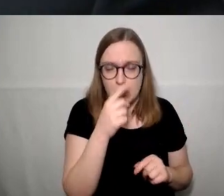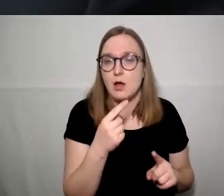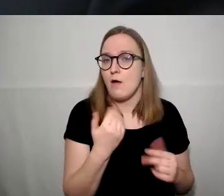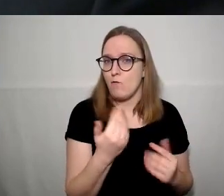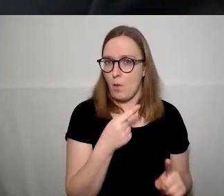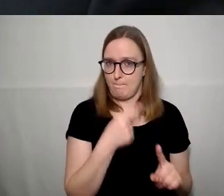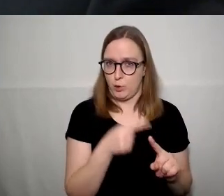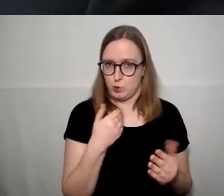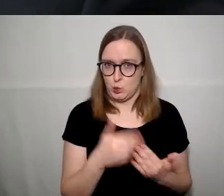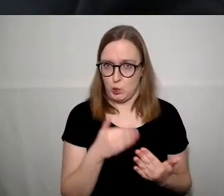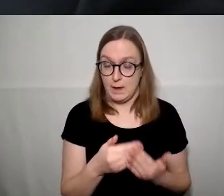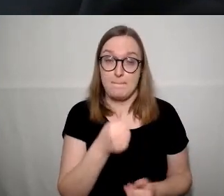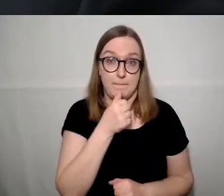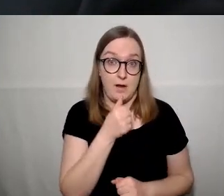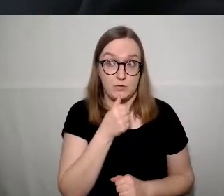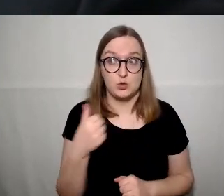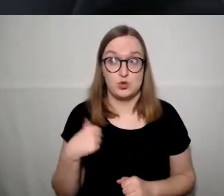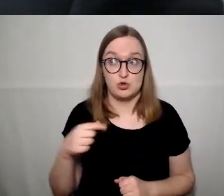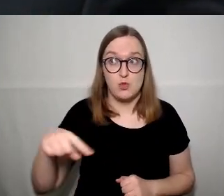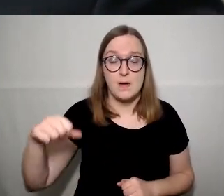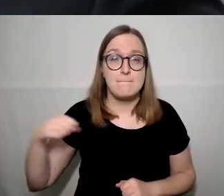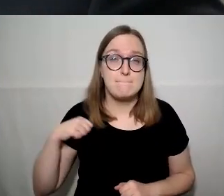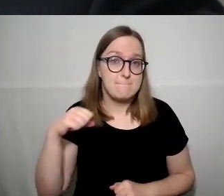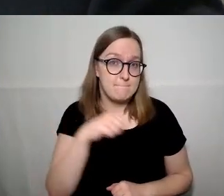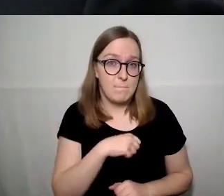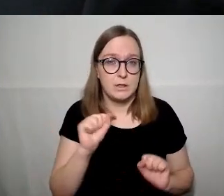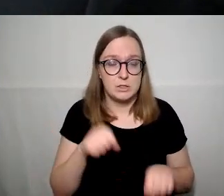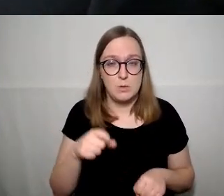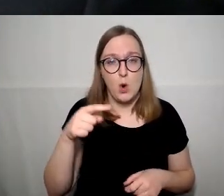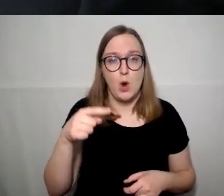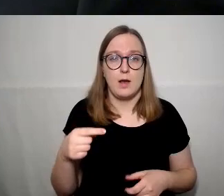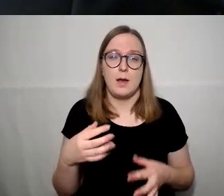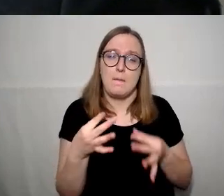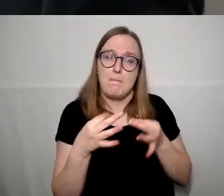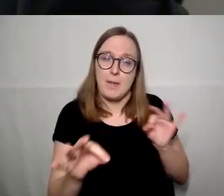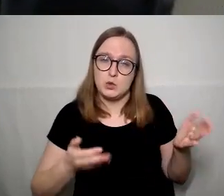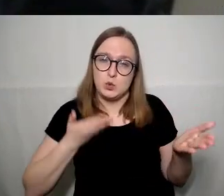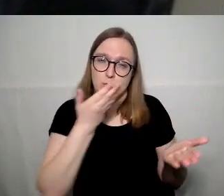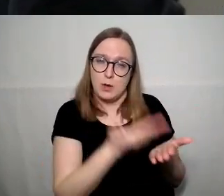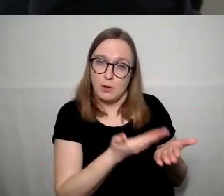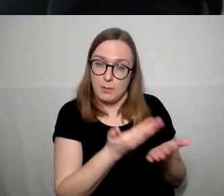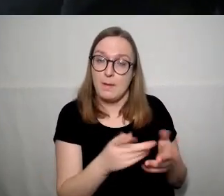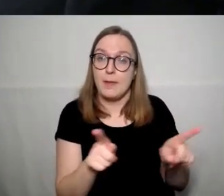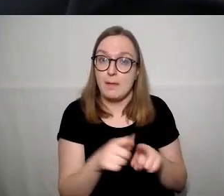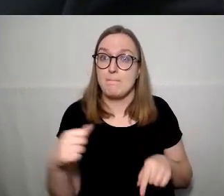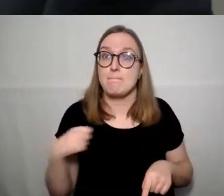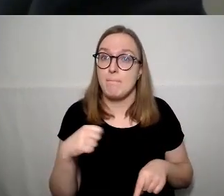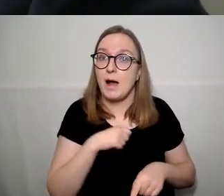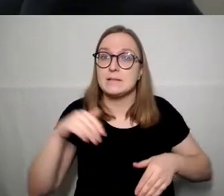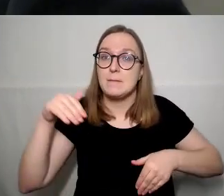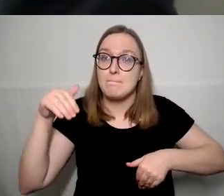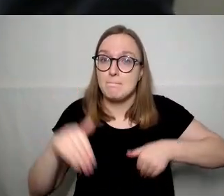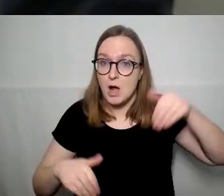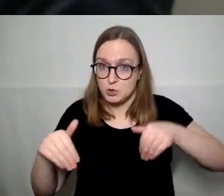netgi patys gyventojai turi teisę ne tik svarstyti, teikti pasiūlymus, bet ir balsuoti už jį. Tai yra